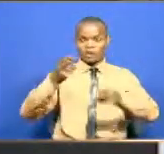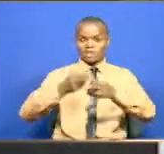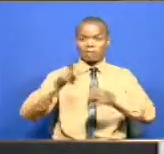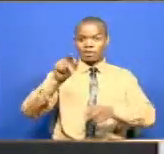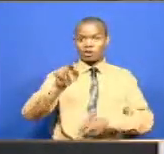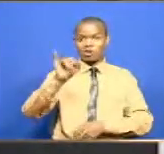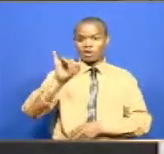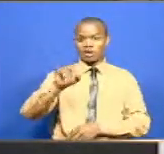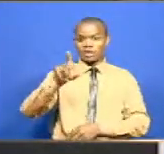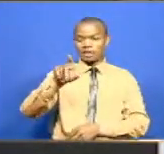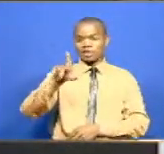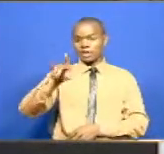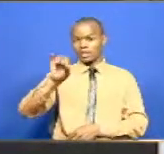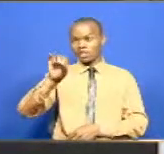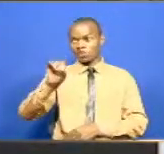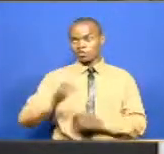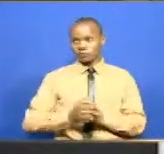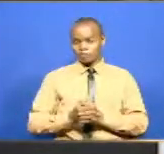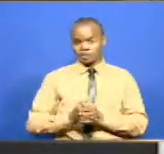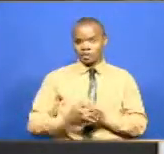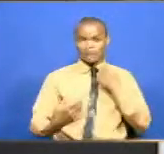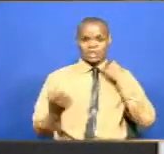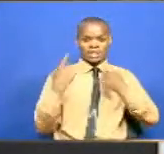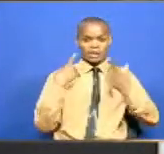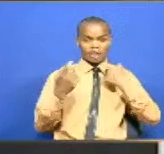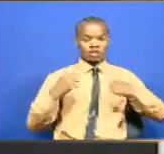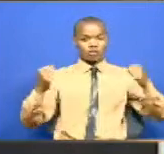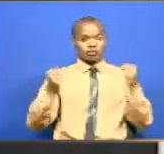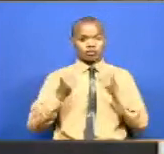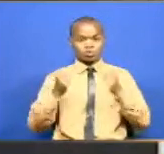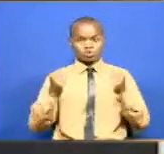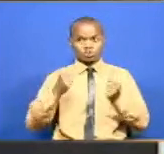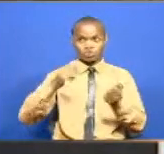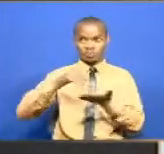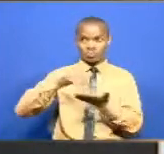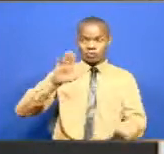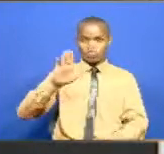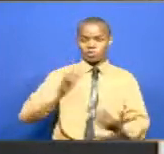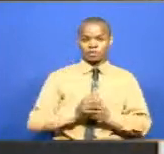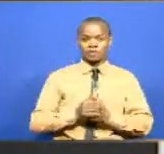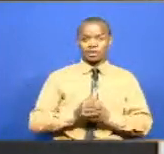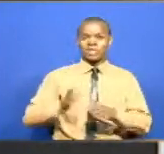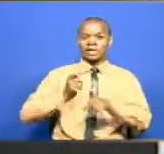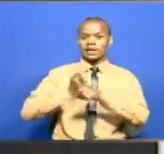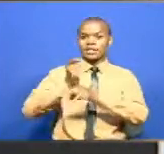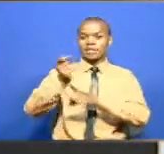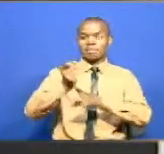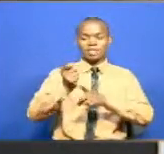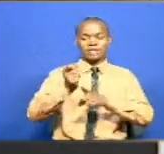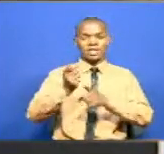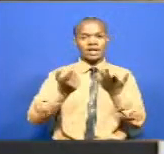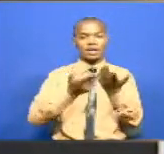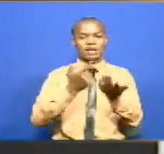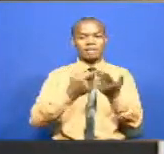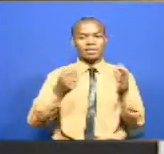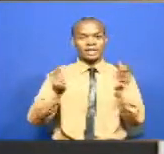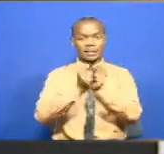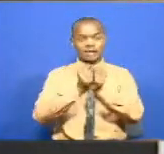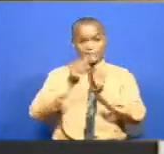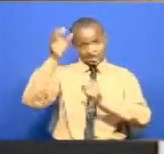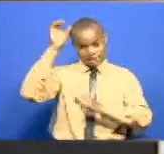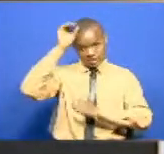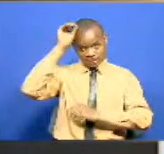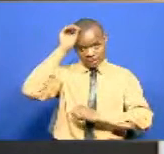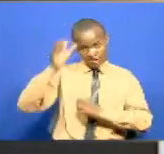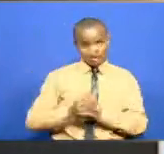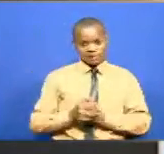Tili Umako. Mji wa Kericho ndio baridi zaidi leo usiku. Viwango vya joto vitafikia nyuzi 10 pekee. Wakati